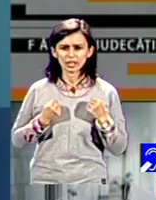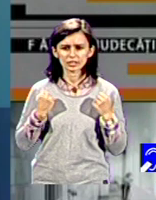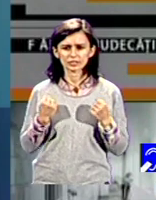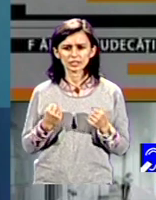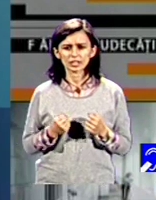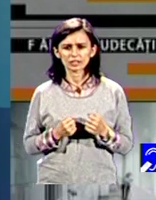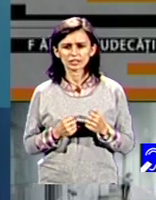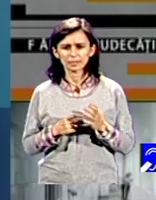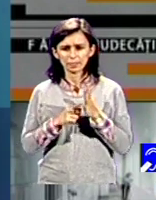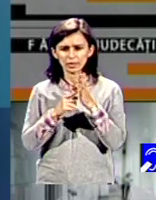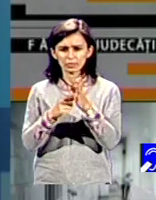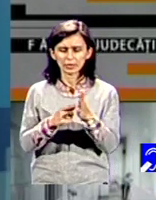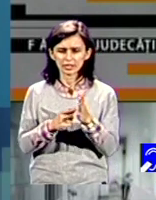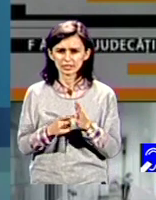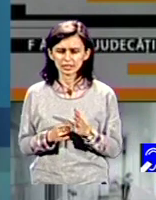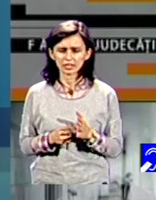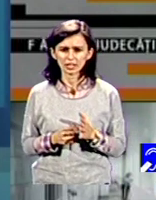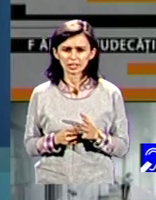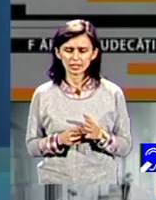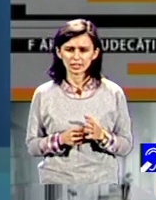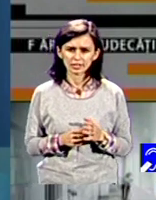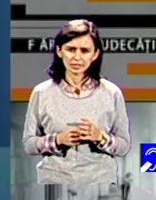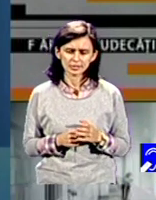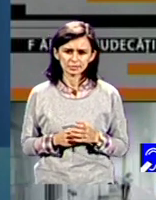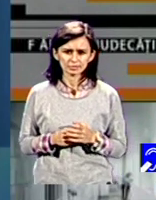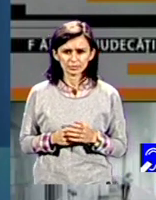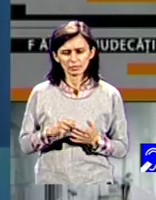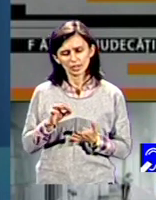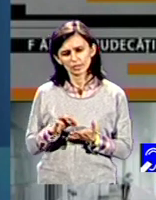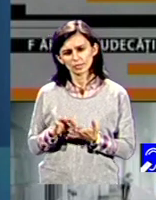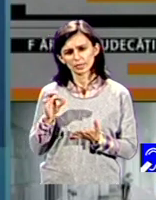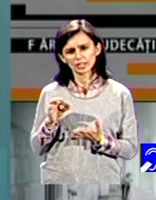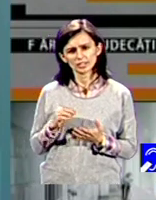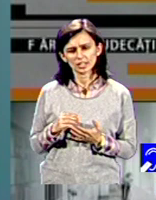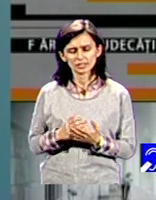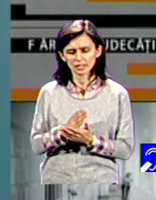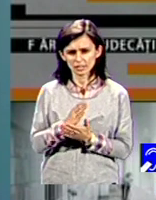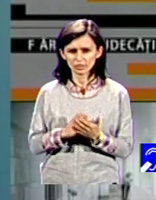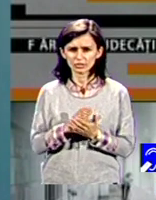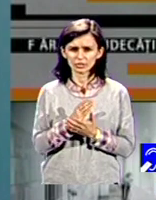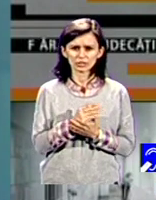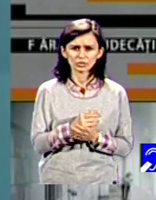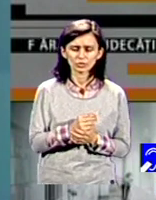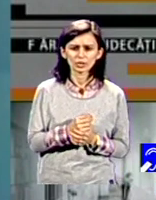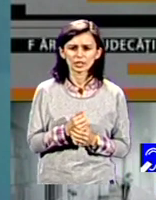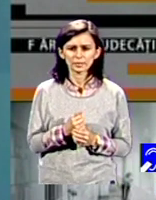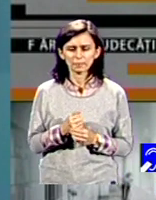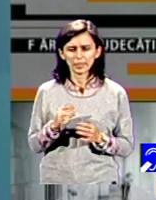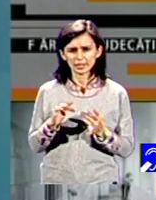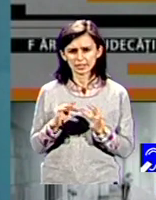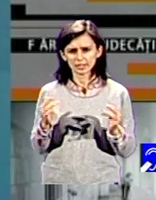ceruire o e strâmb constantă o prezență constantă în spațiu în Olanda poveștilor lor